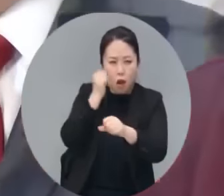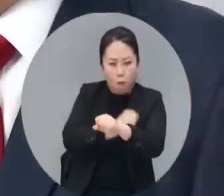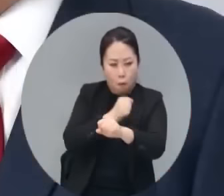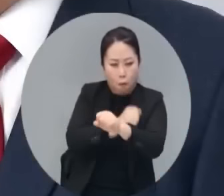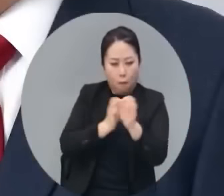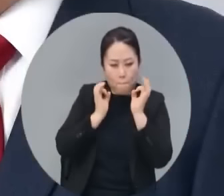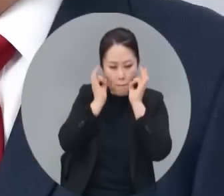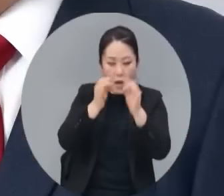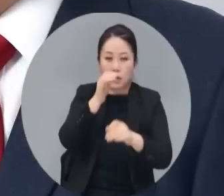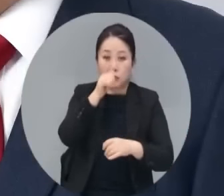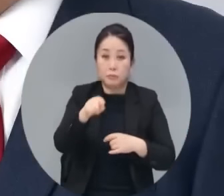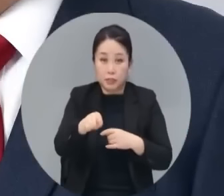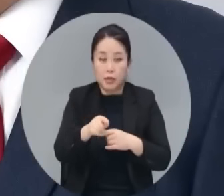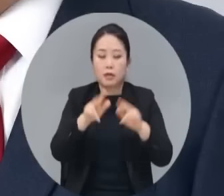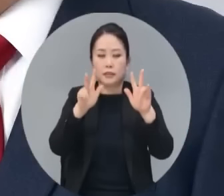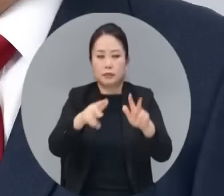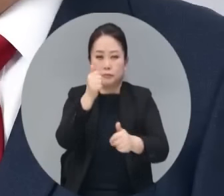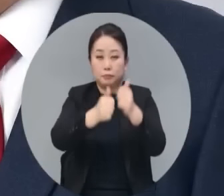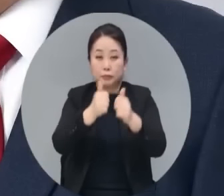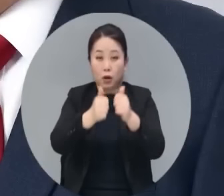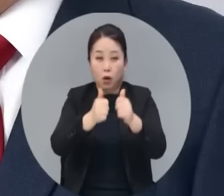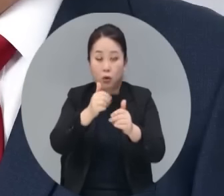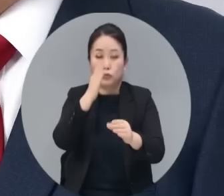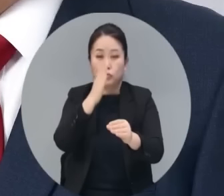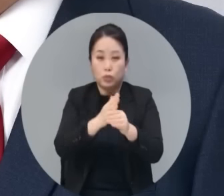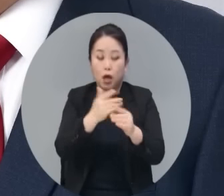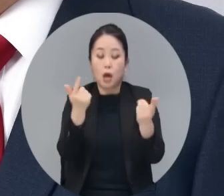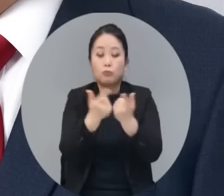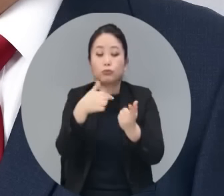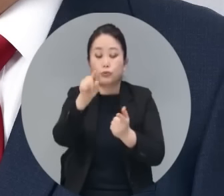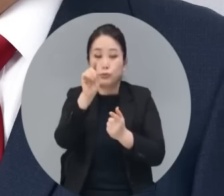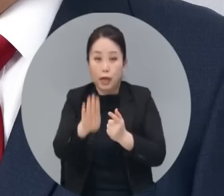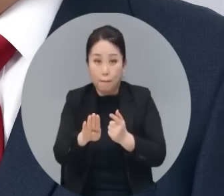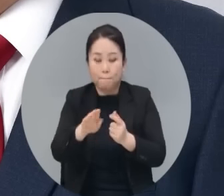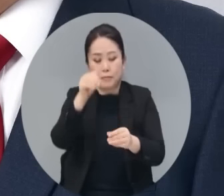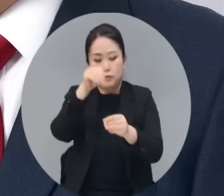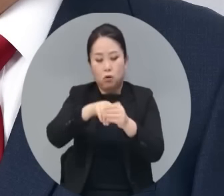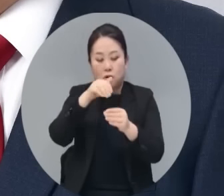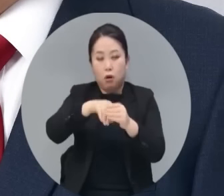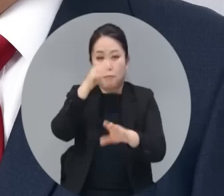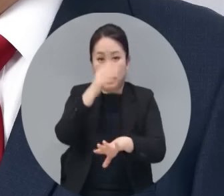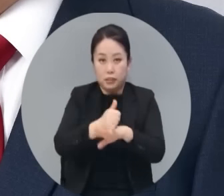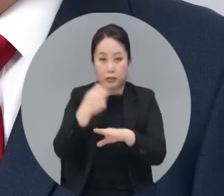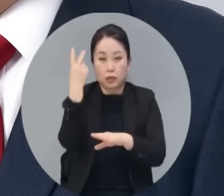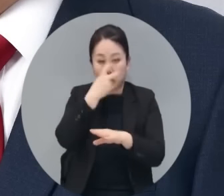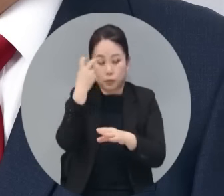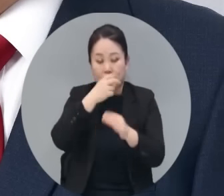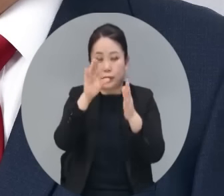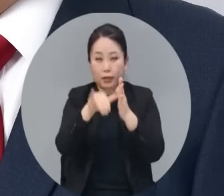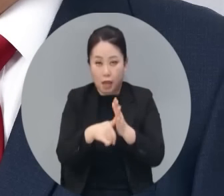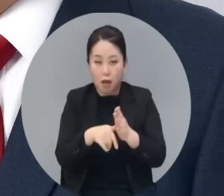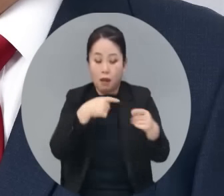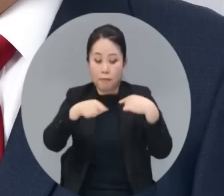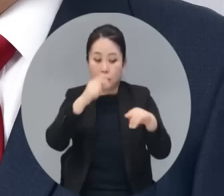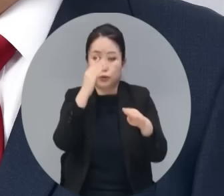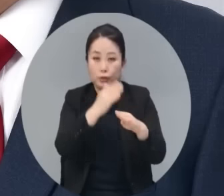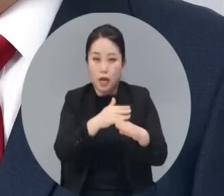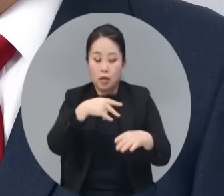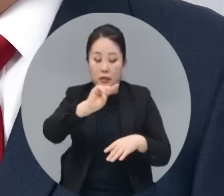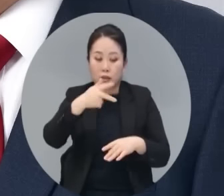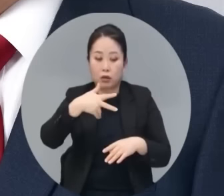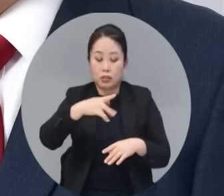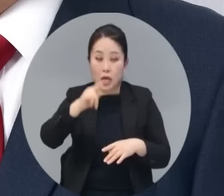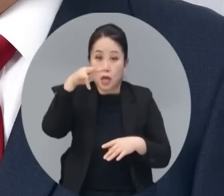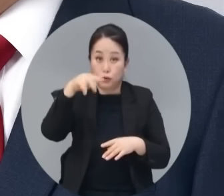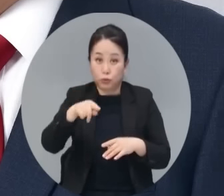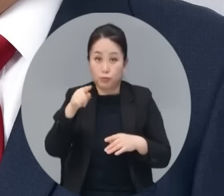의원간 빅매치가 벌어지고 있는 북 갑 총선전 마지막 부산 MBC 여론 조사에서 더불어민주당 전재수